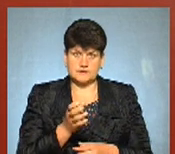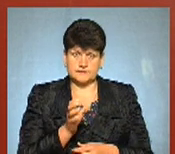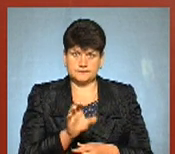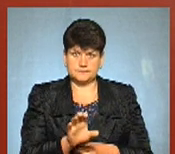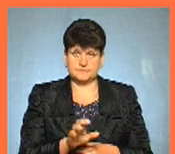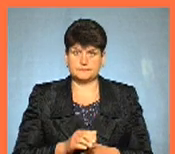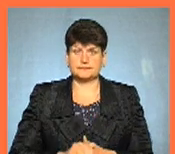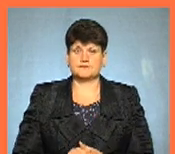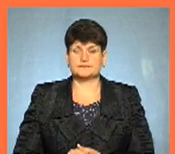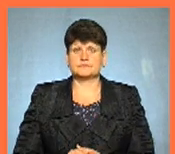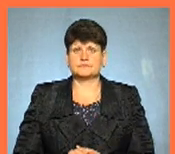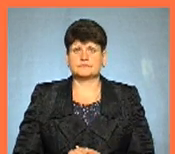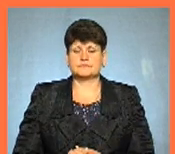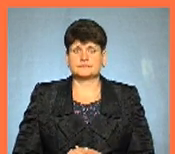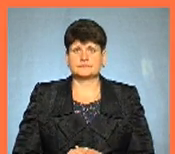тоді ми повернемося.